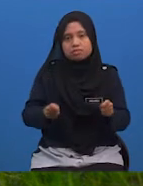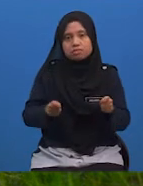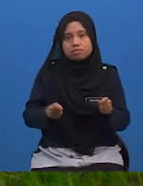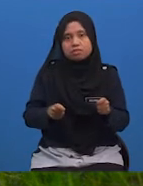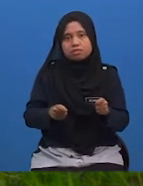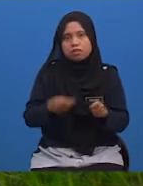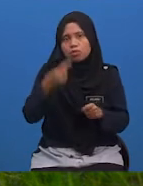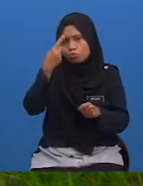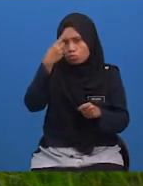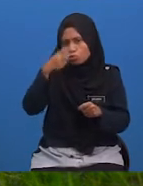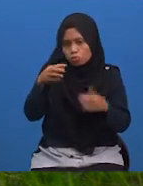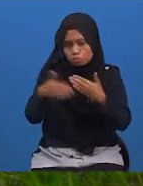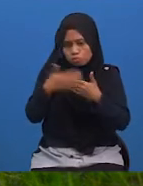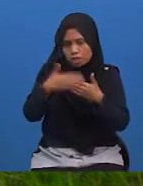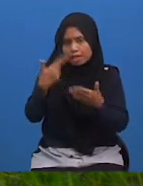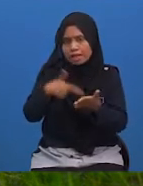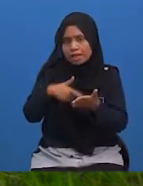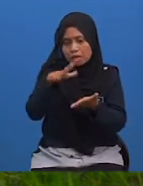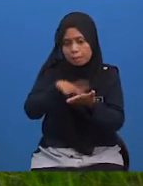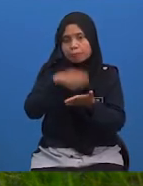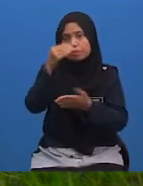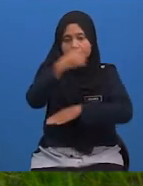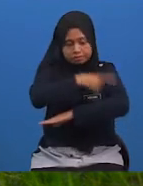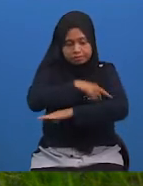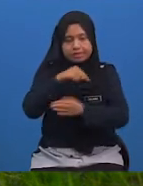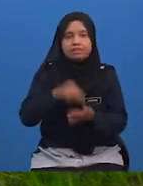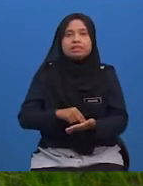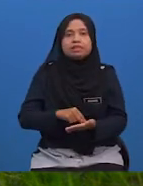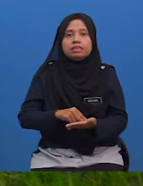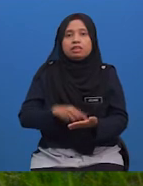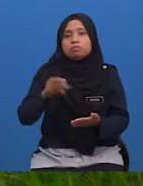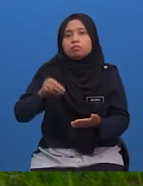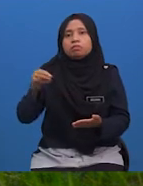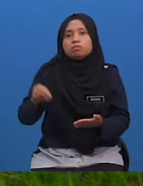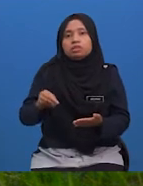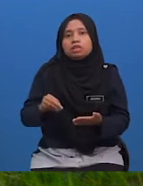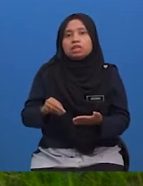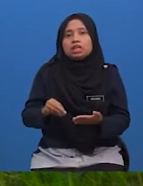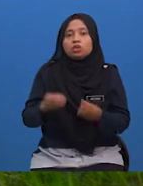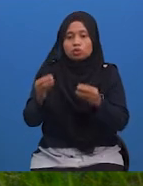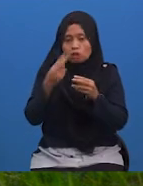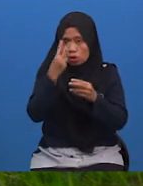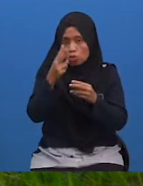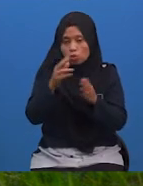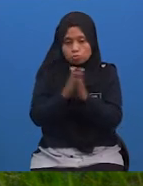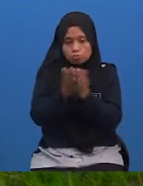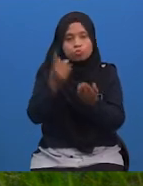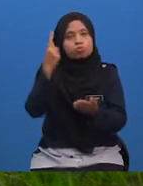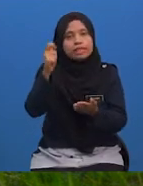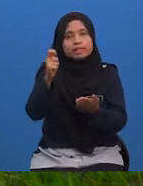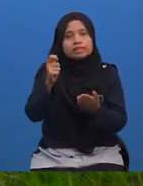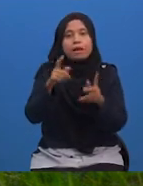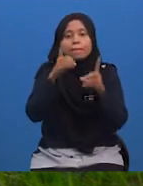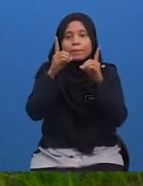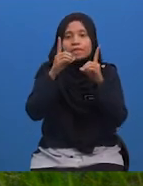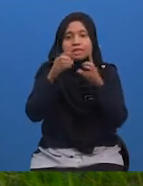Bagi memudahkan lagi pembelajaran pada hari ini, murid-murid sila rujuk buku teks